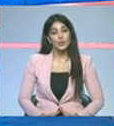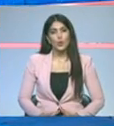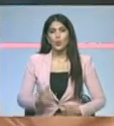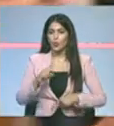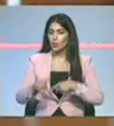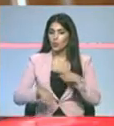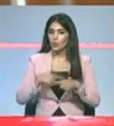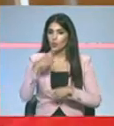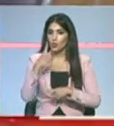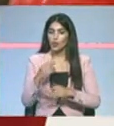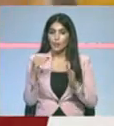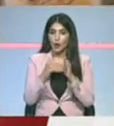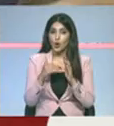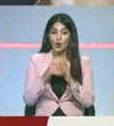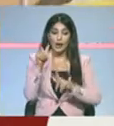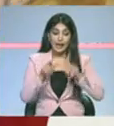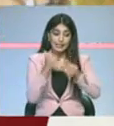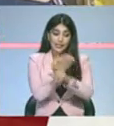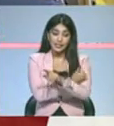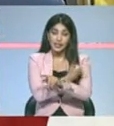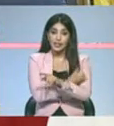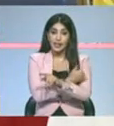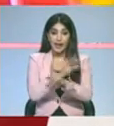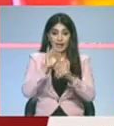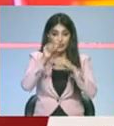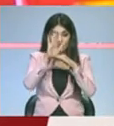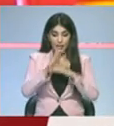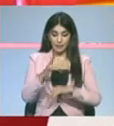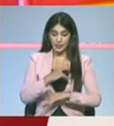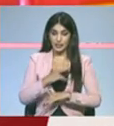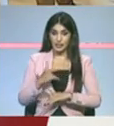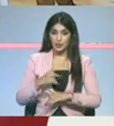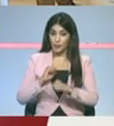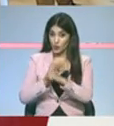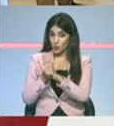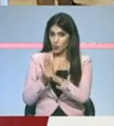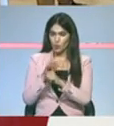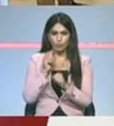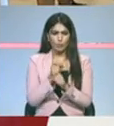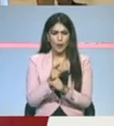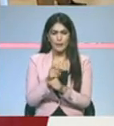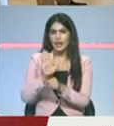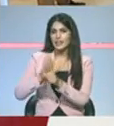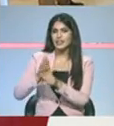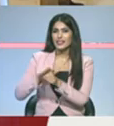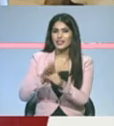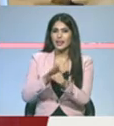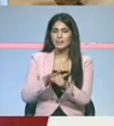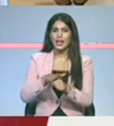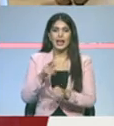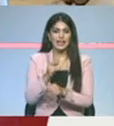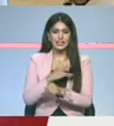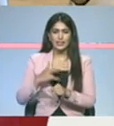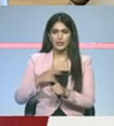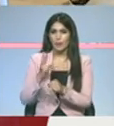يومياً ومع حصول المزيد من الأشخاص على لقاحات الوقاية من كوفيد-19 تلقى في القمامات الخاصة بالفضلات الطبية